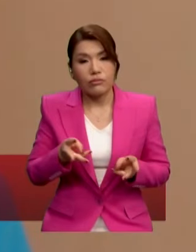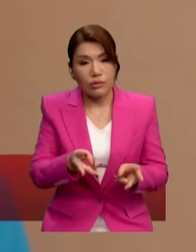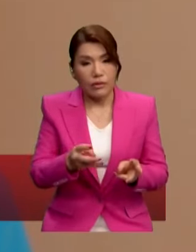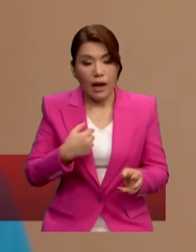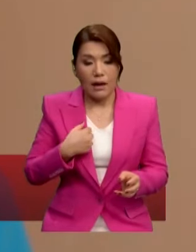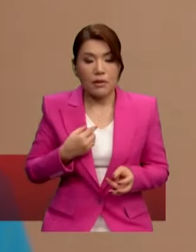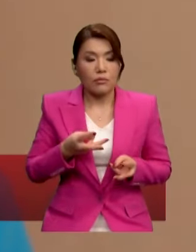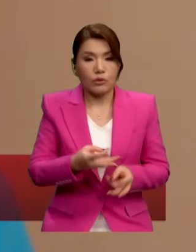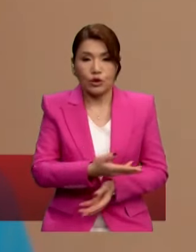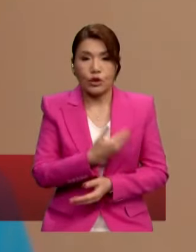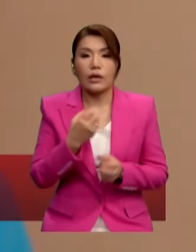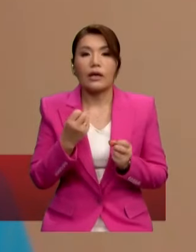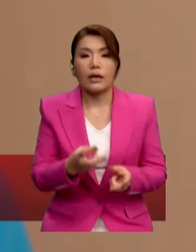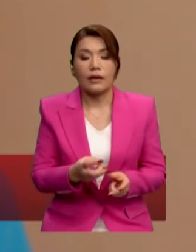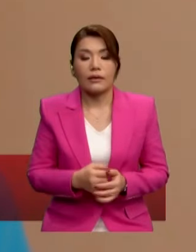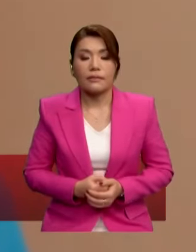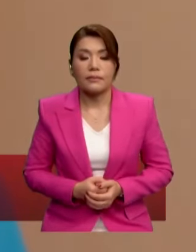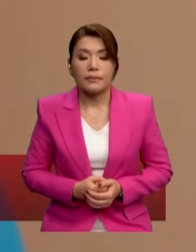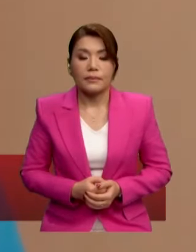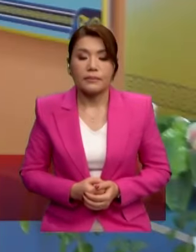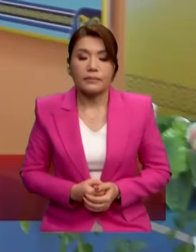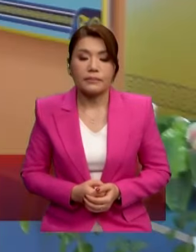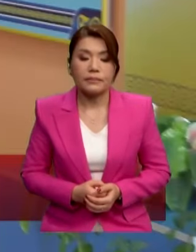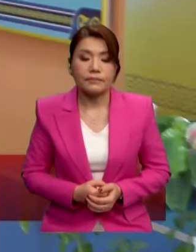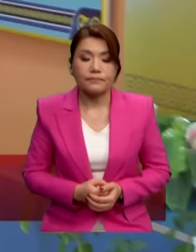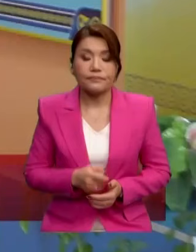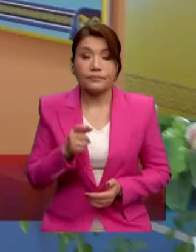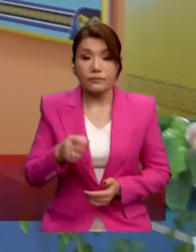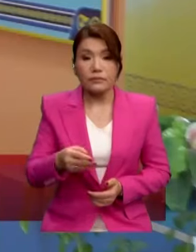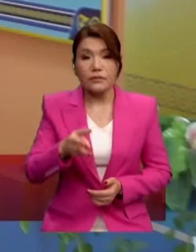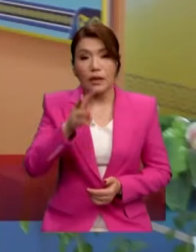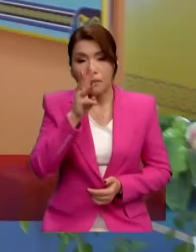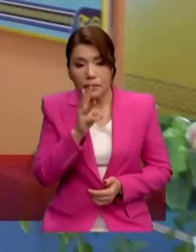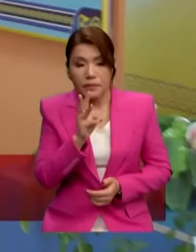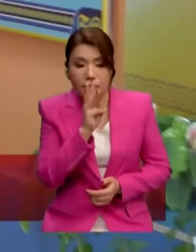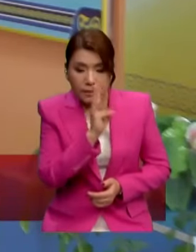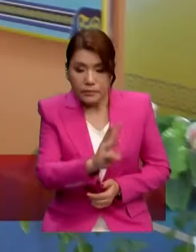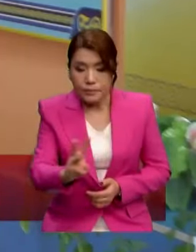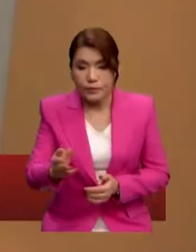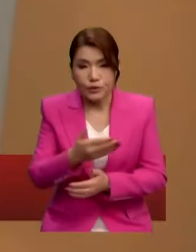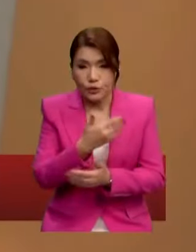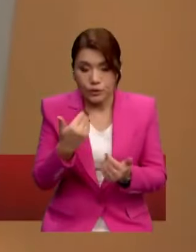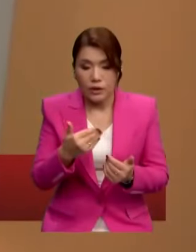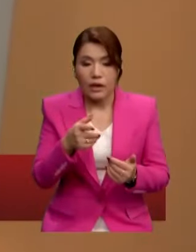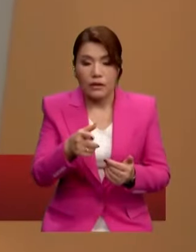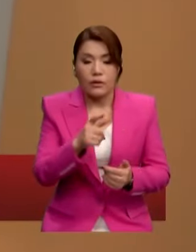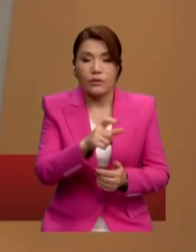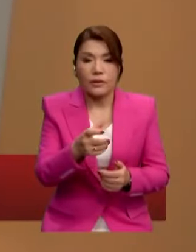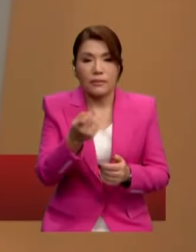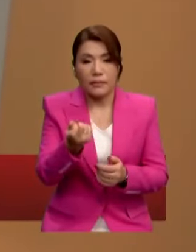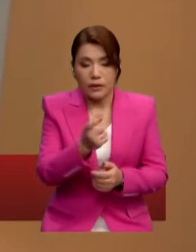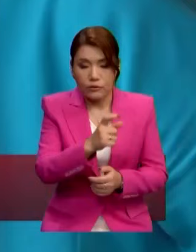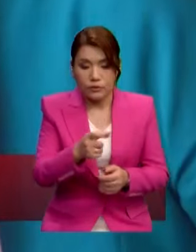не? Ұзай суға қолымыз тығып жүре береміз ғой. Тиісті төлемдердің төленбеуі мен штат санының аздығын жауаптылар қызметкерлерге жаңа